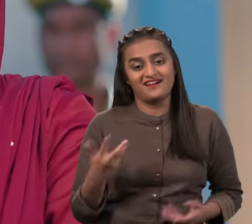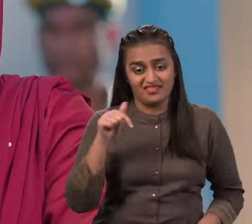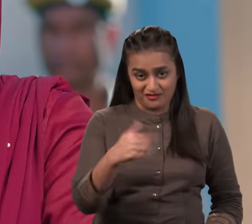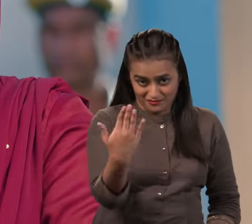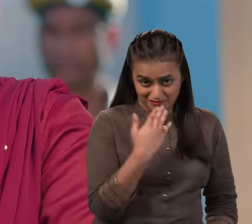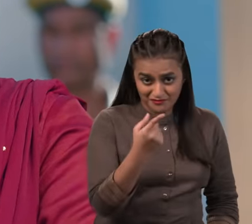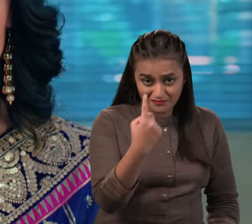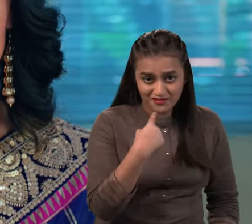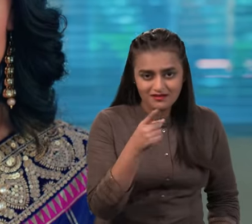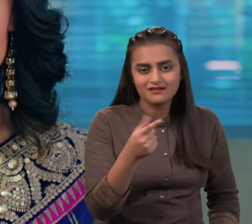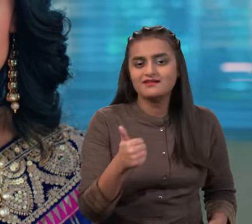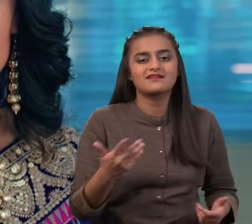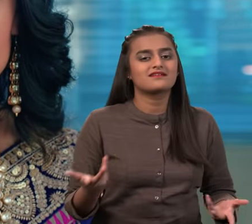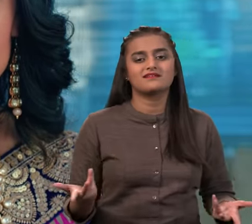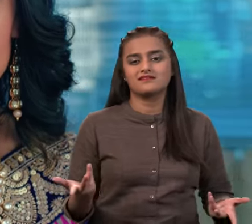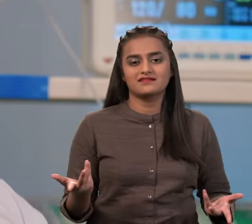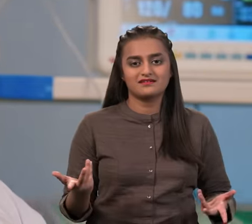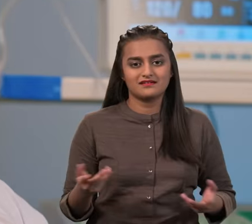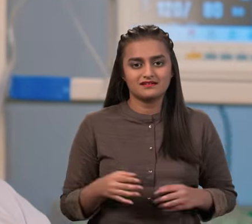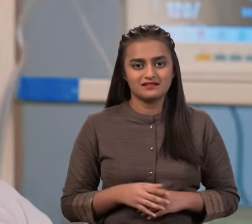हाँ अब क्यों रोकेंगे,